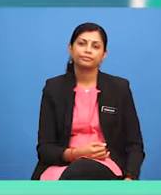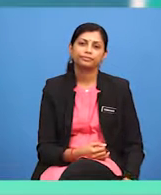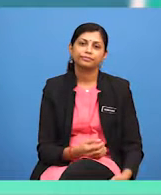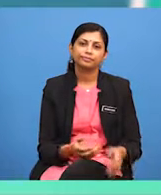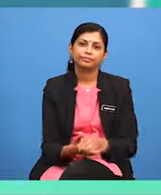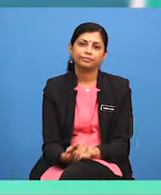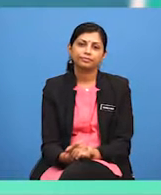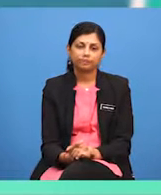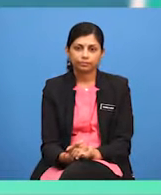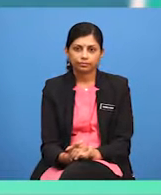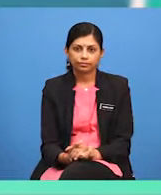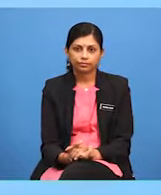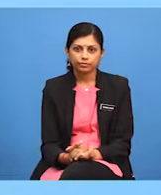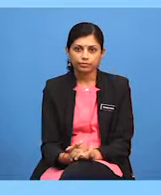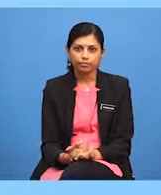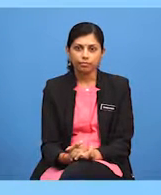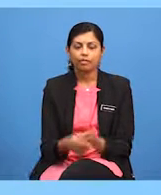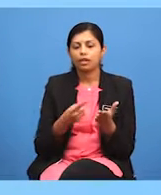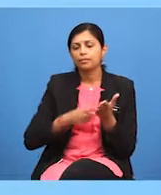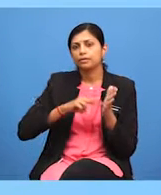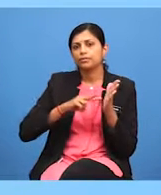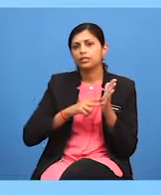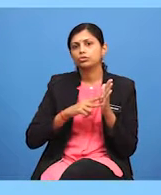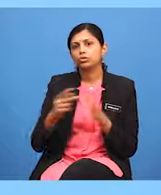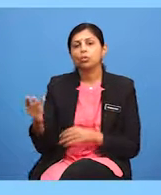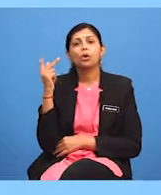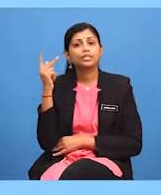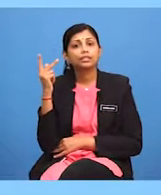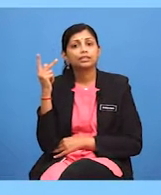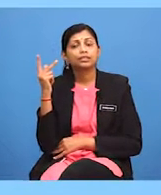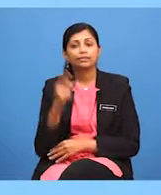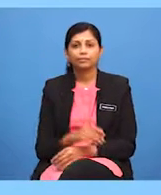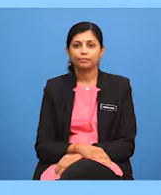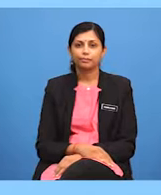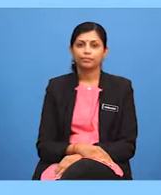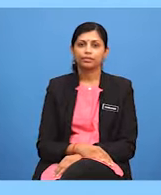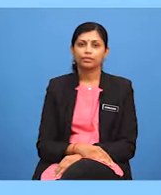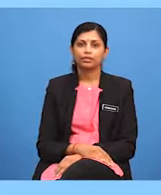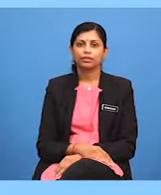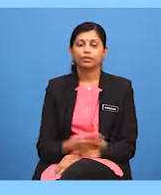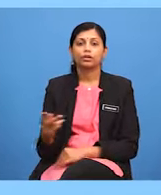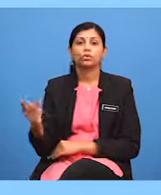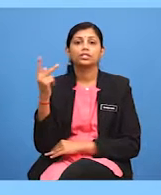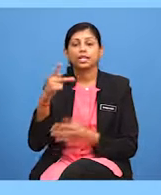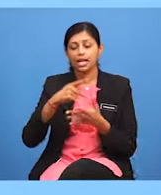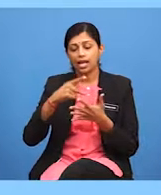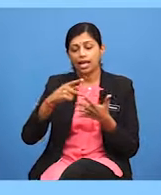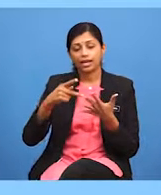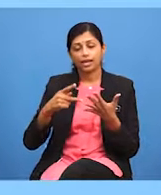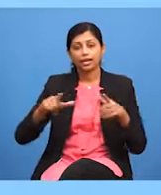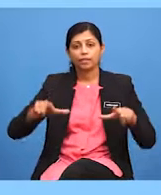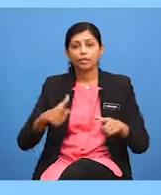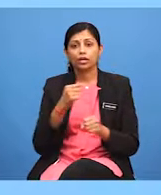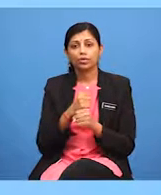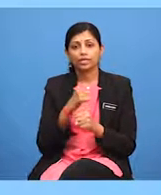Murid-murid, apa itu kuasa? Kuasa didefinisikan sebagai kadar melakukan